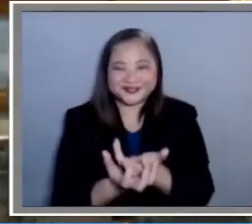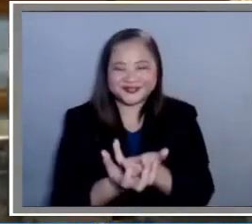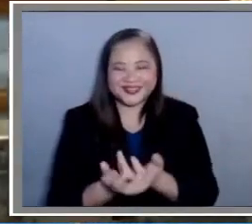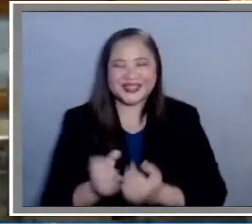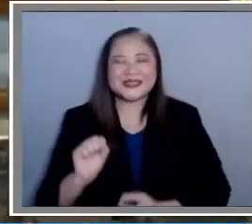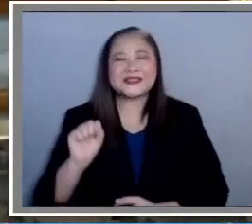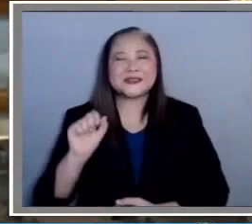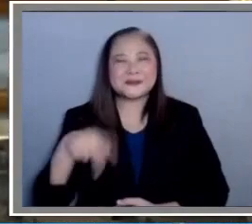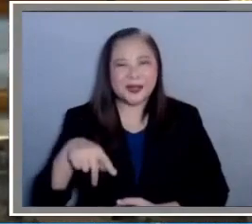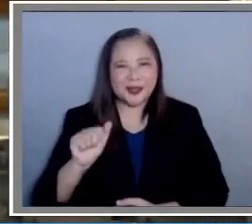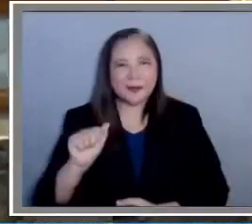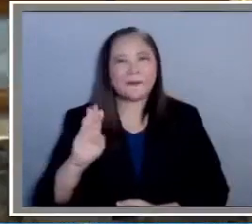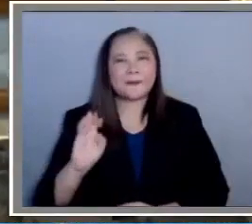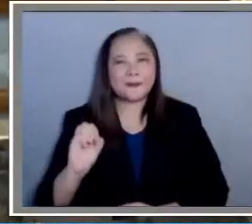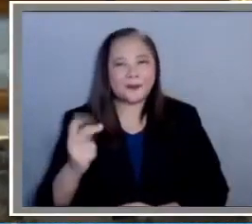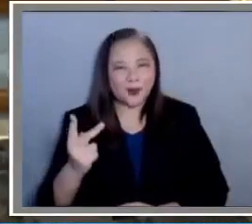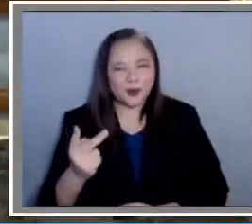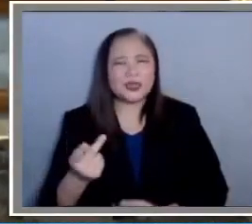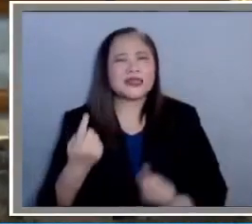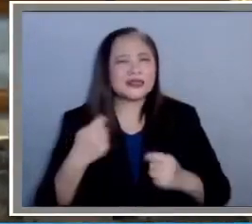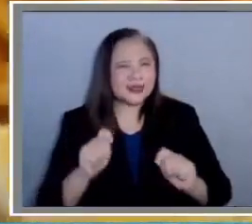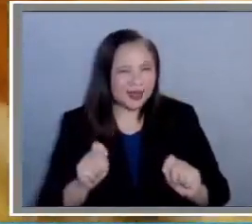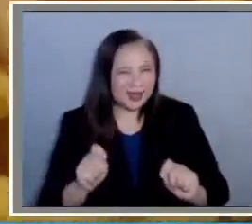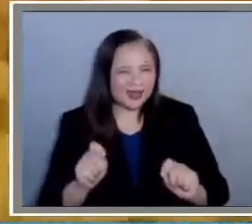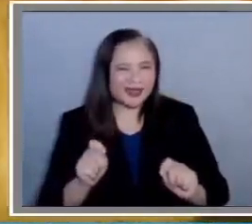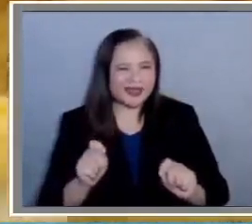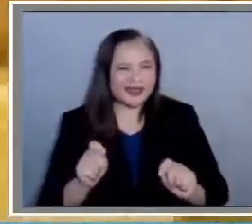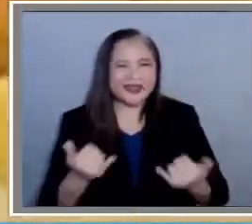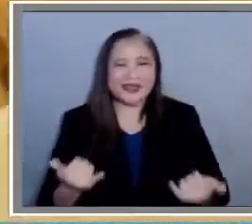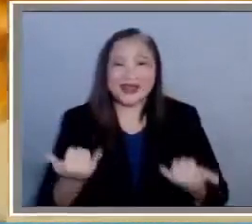So, paano? Di, chibuga na!